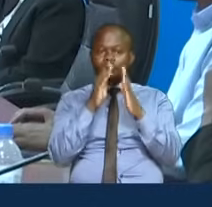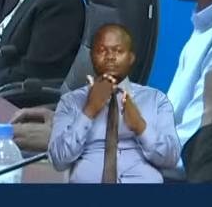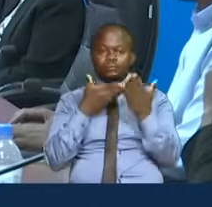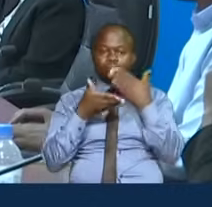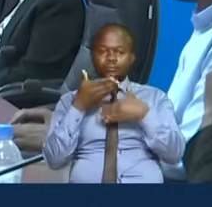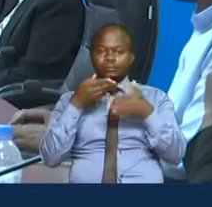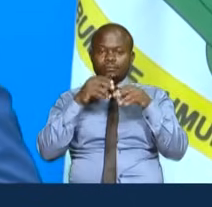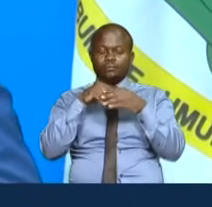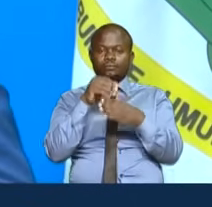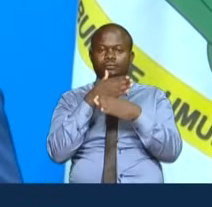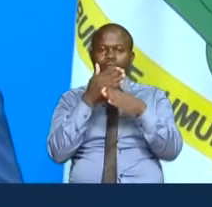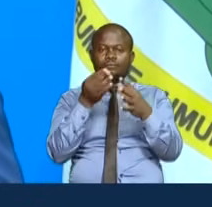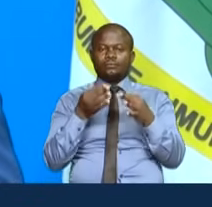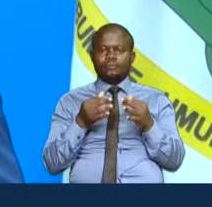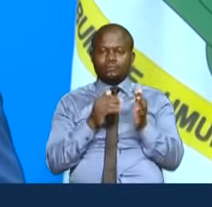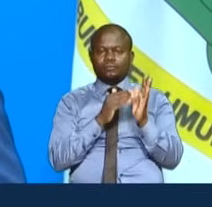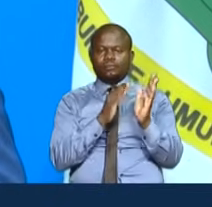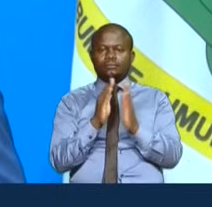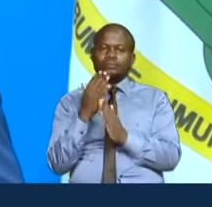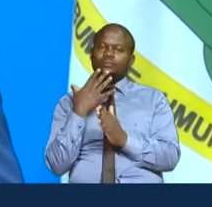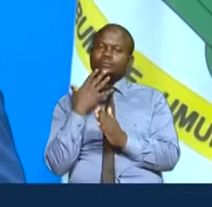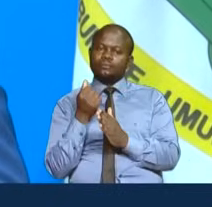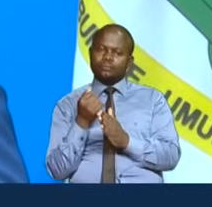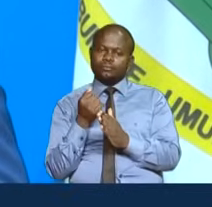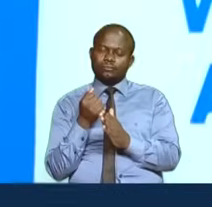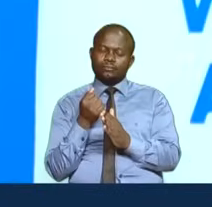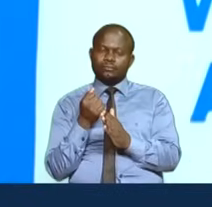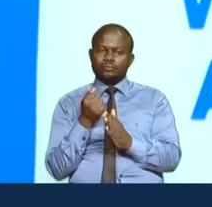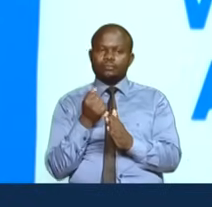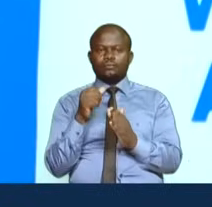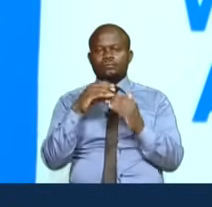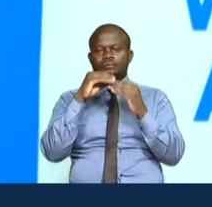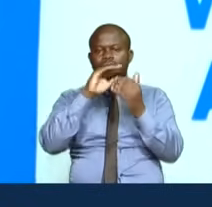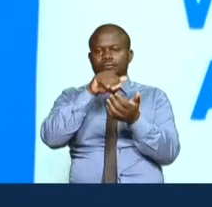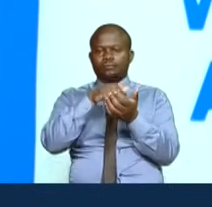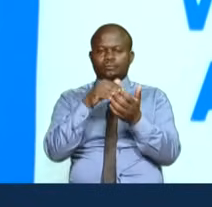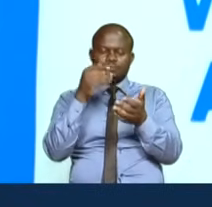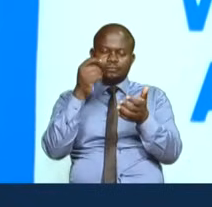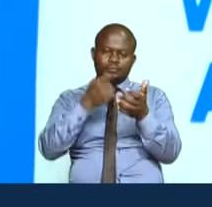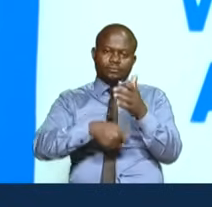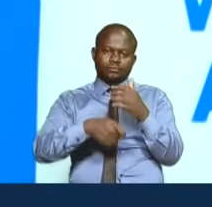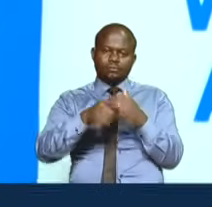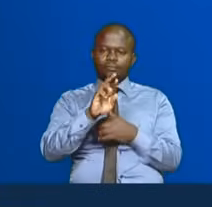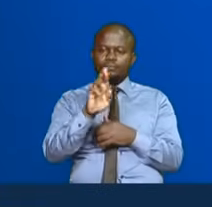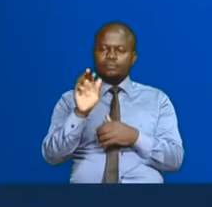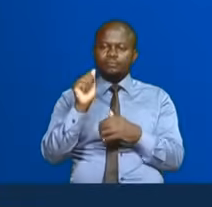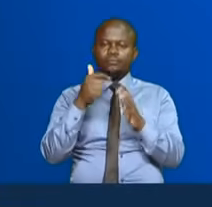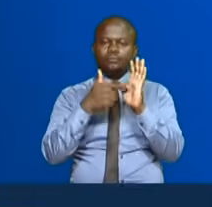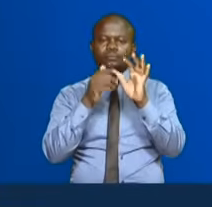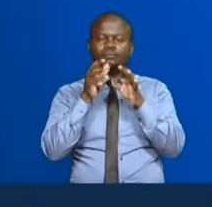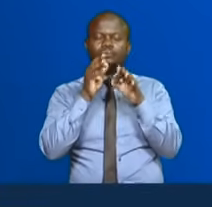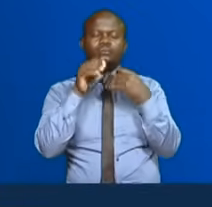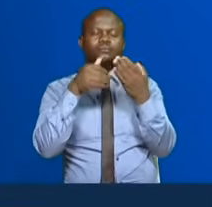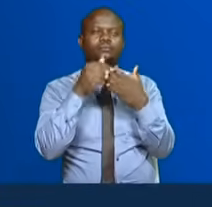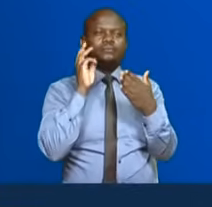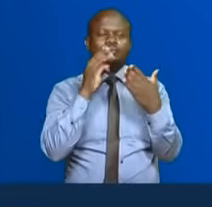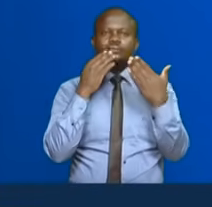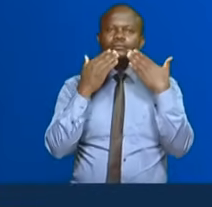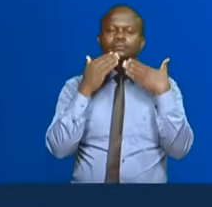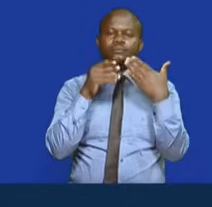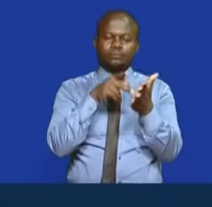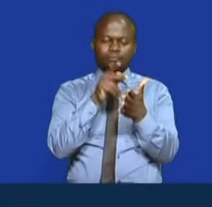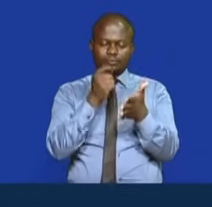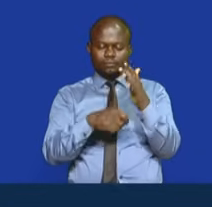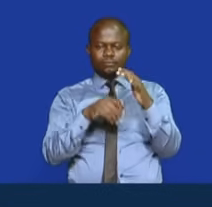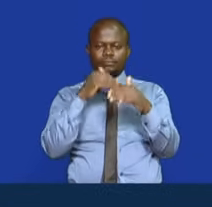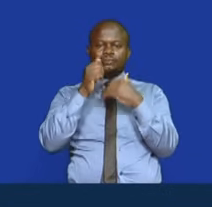cyabereye muri Ministeri y'Imari n'Igenamigambi kuri wa gatanu ubuyobozi bw'ikigo cy'imisoro n'amahoro busobanura ko bugiye gushimira abasora nyuma y'uko